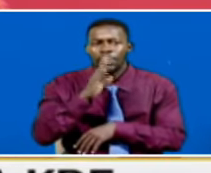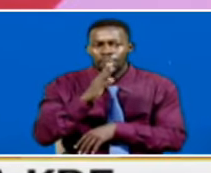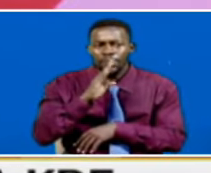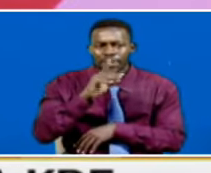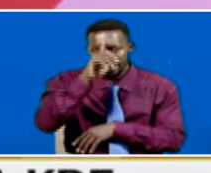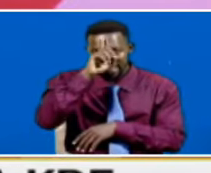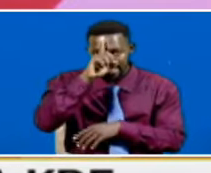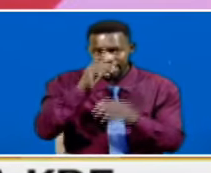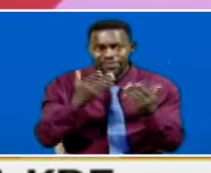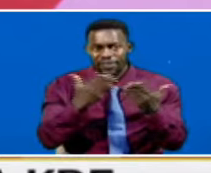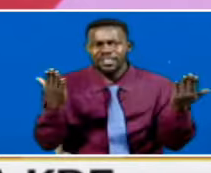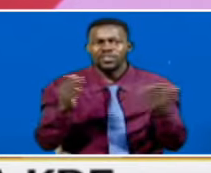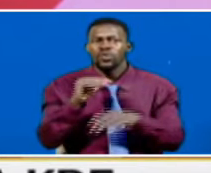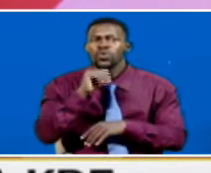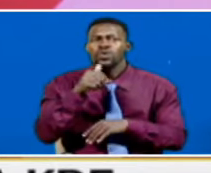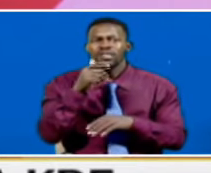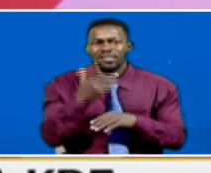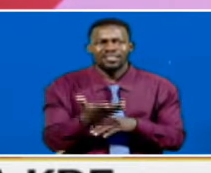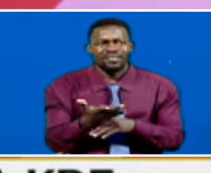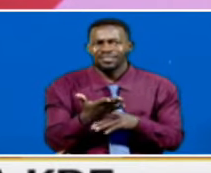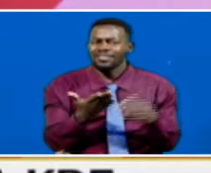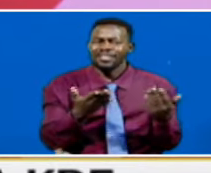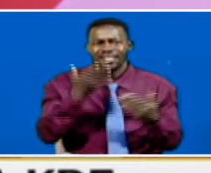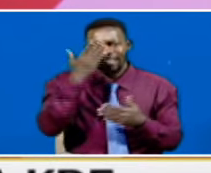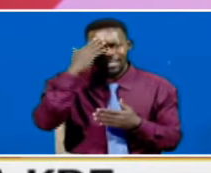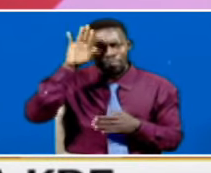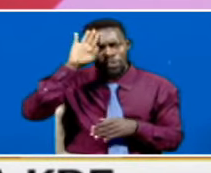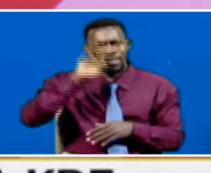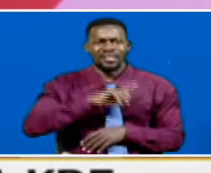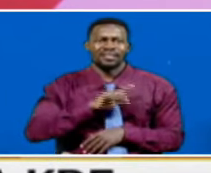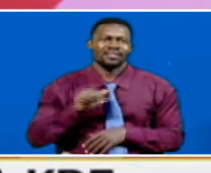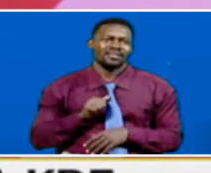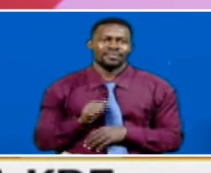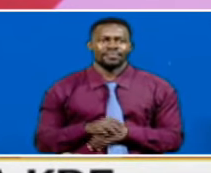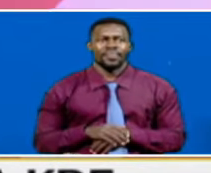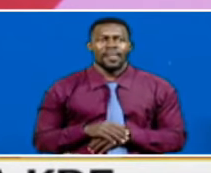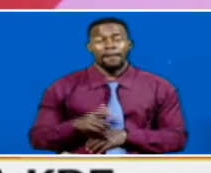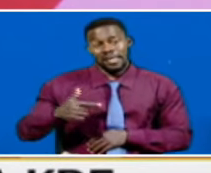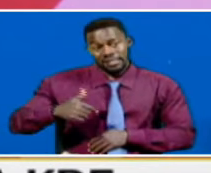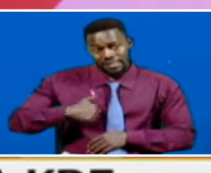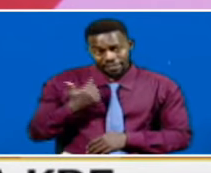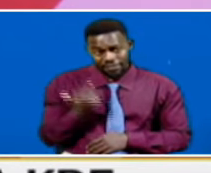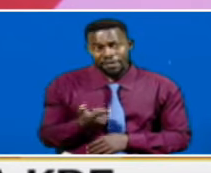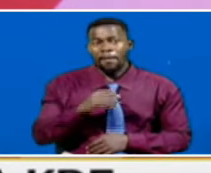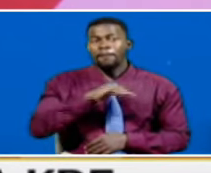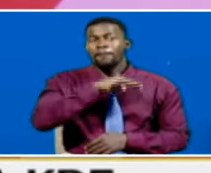public. Size ya kiatu ya Raila Odinga, mimi nikitia mguu.